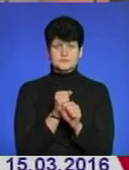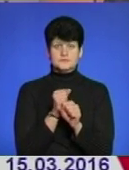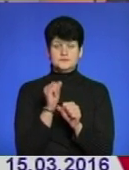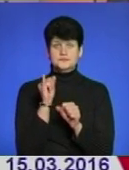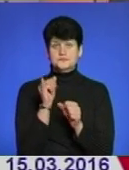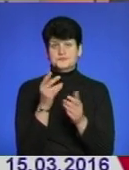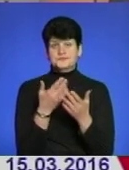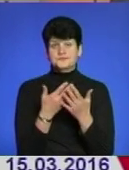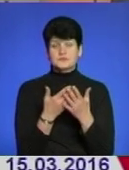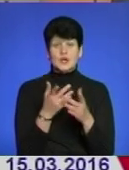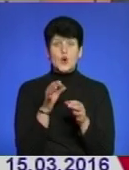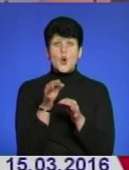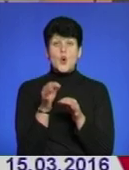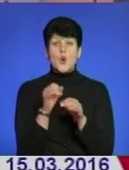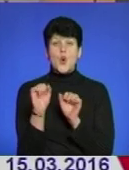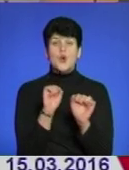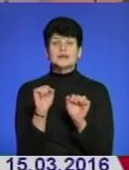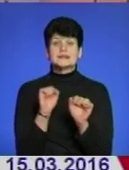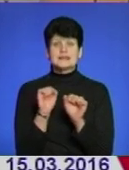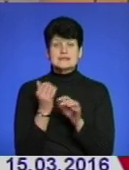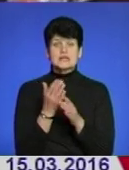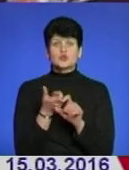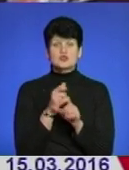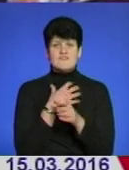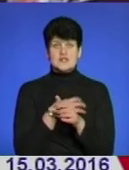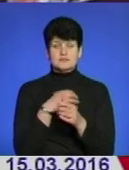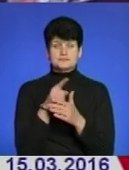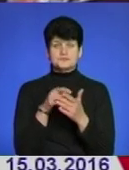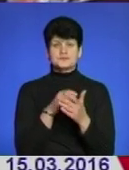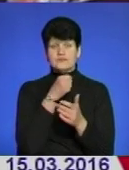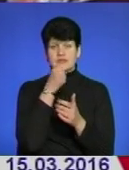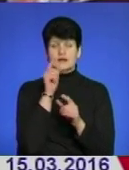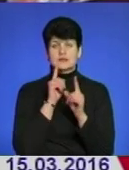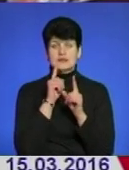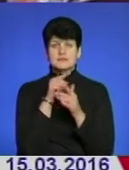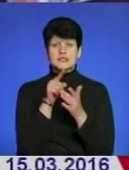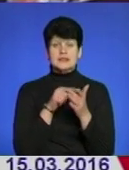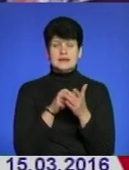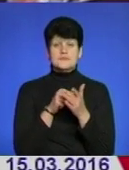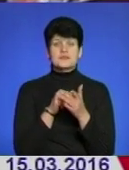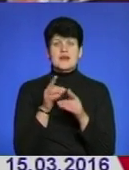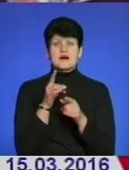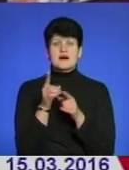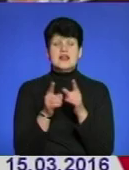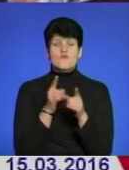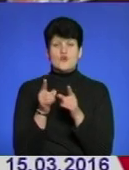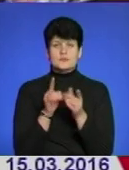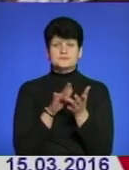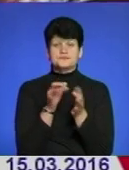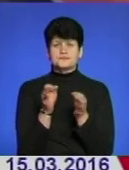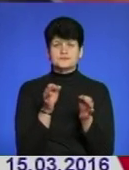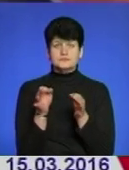знаєте, координація, і дуже важливе питання. Старший радник з питань реформи децентралізації Данської